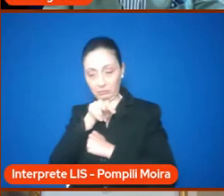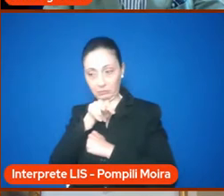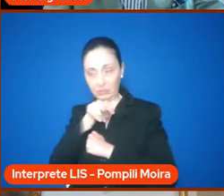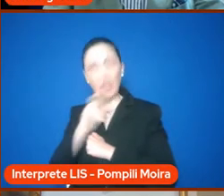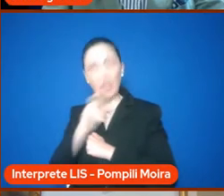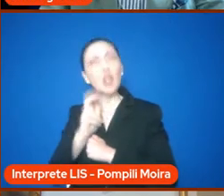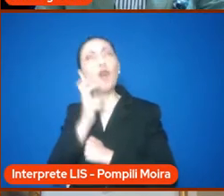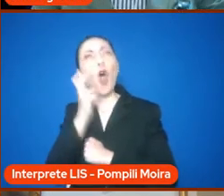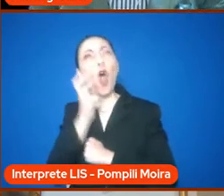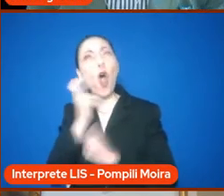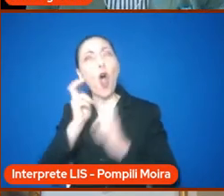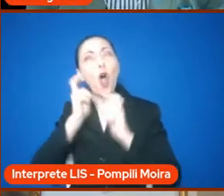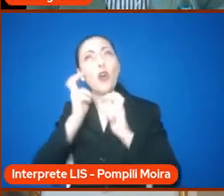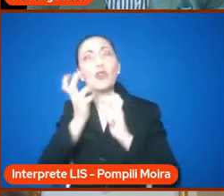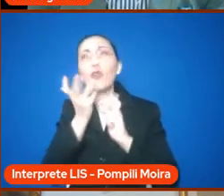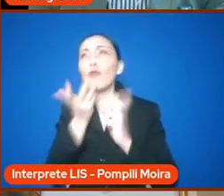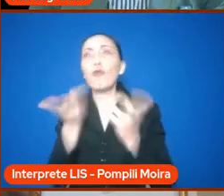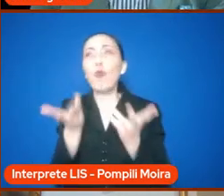Grazie.